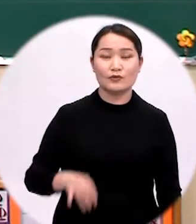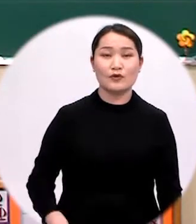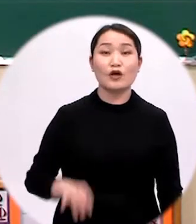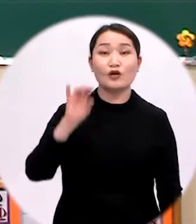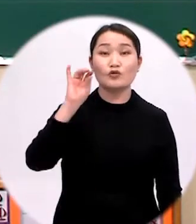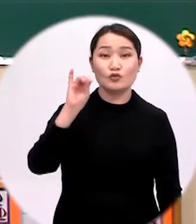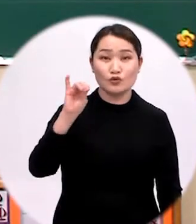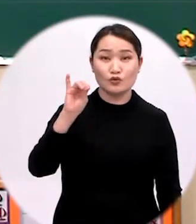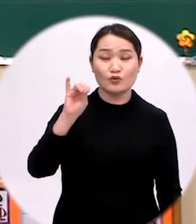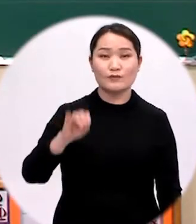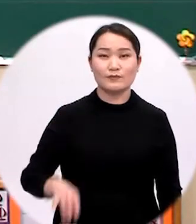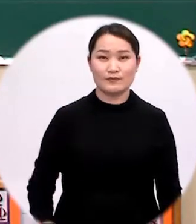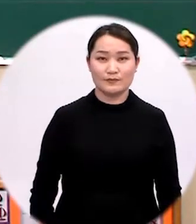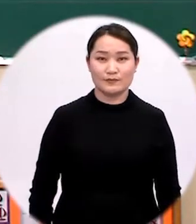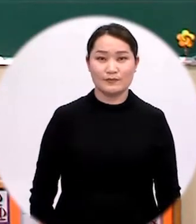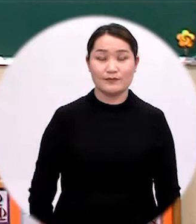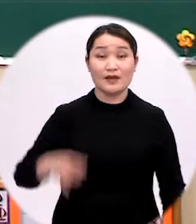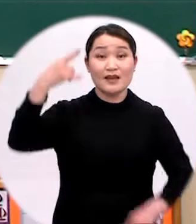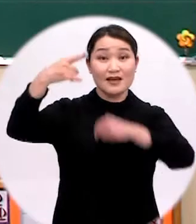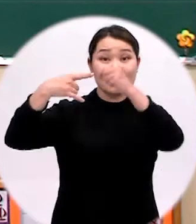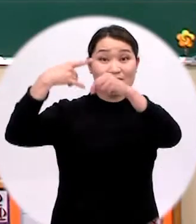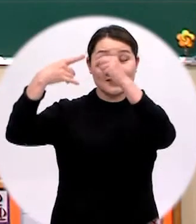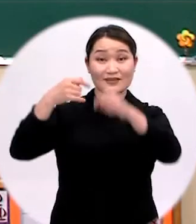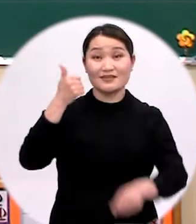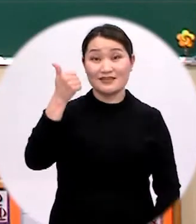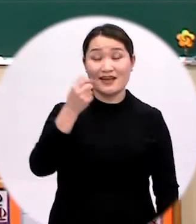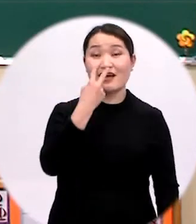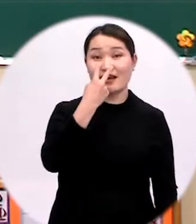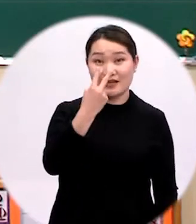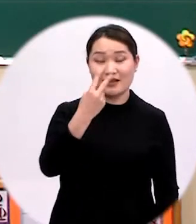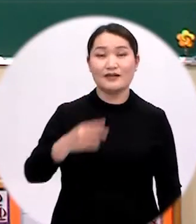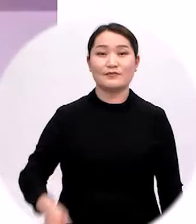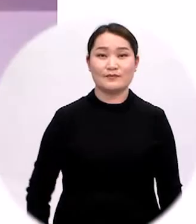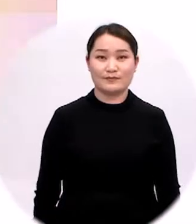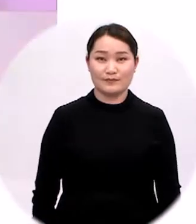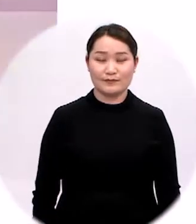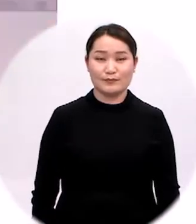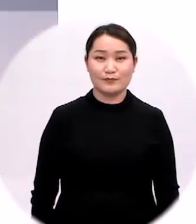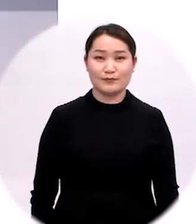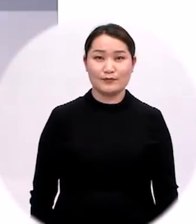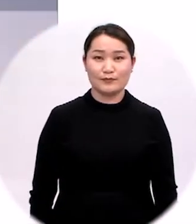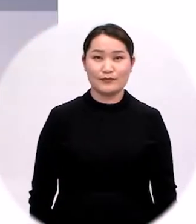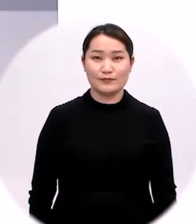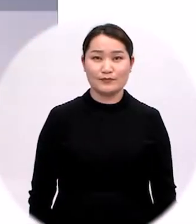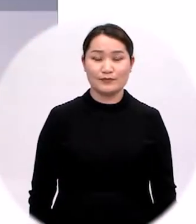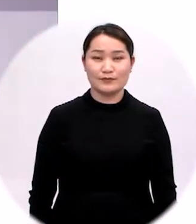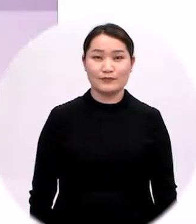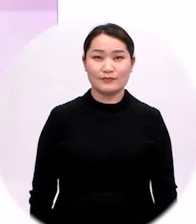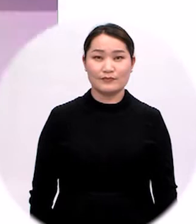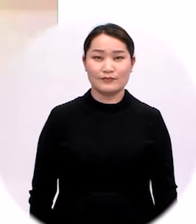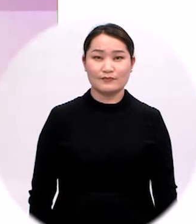юу. Авиан дуудлагаа сонсоод хүүхдүүдээ авиагаа зөв дуудаарай. Юу.